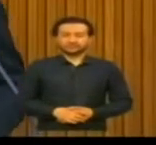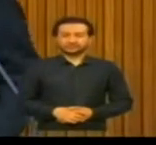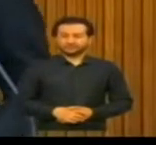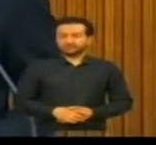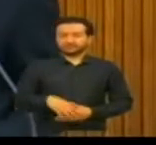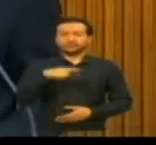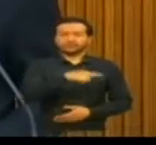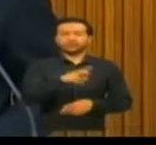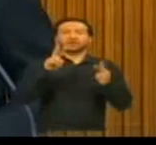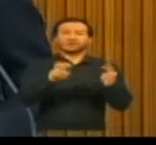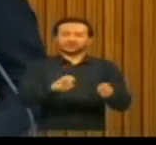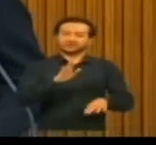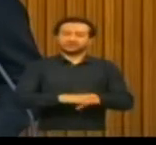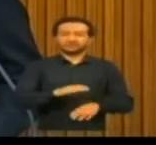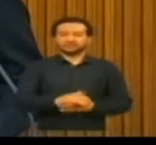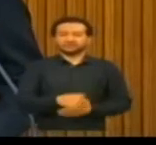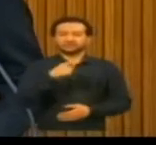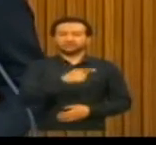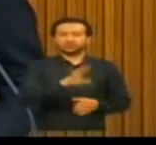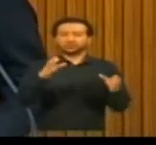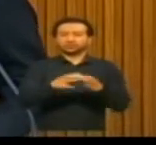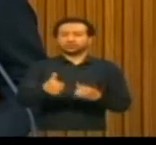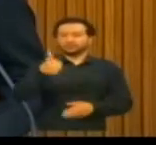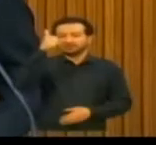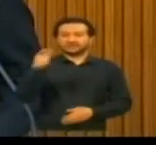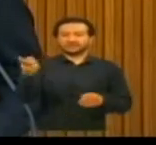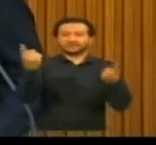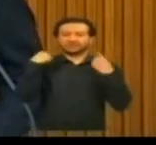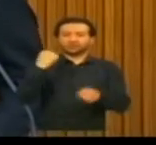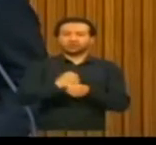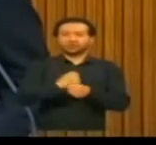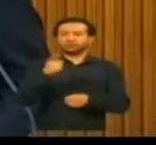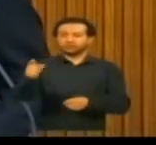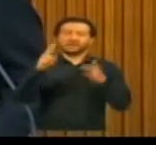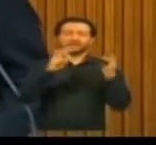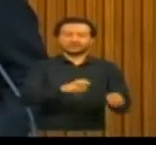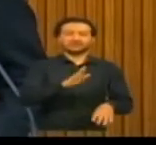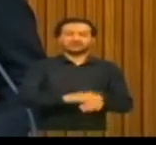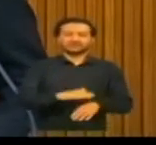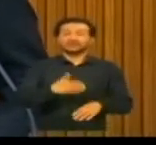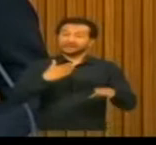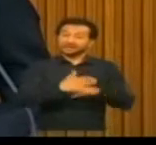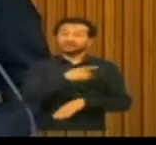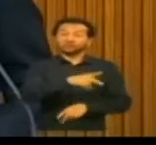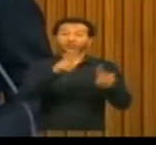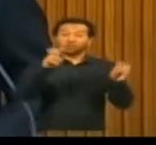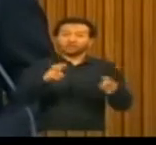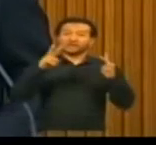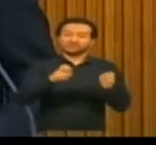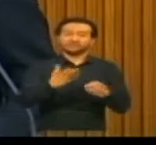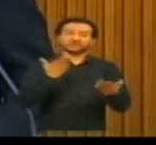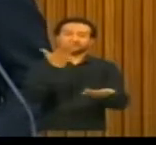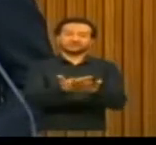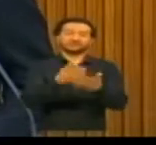Bunu araştıracağız. Grup başkan vekili arkadaşlarımın görevi. Bunu araştıracaklar. Gerekirse bu konuda bir araştırma